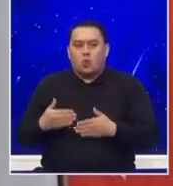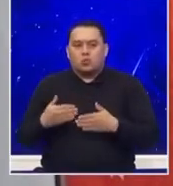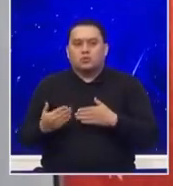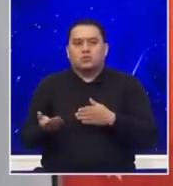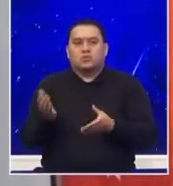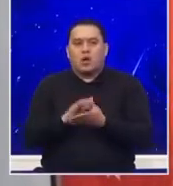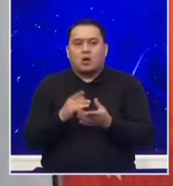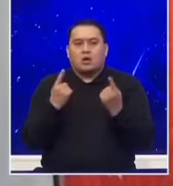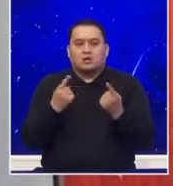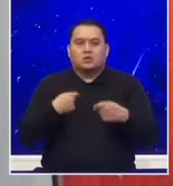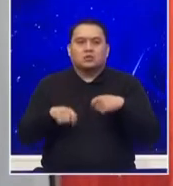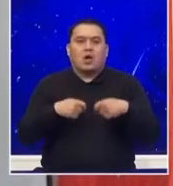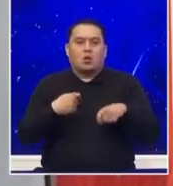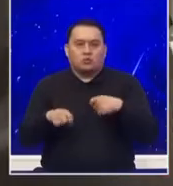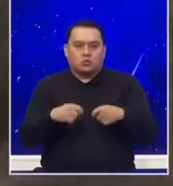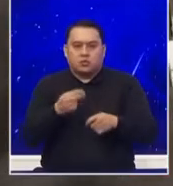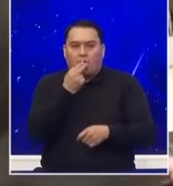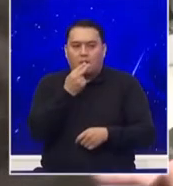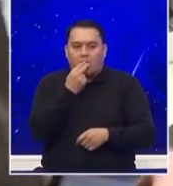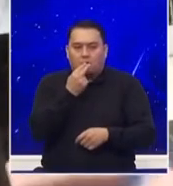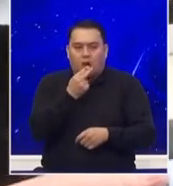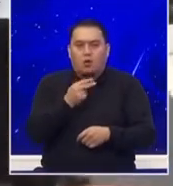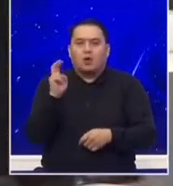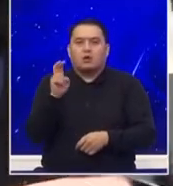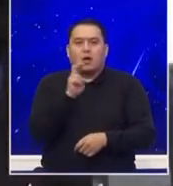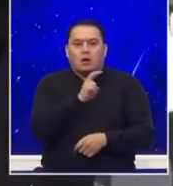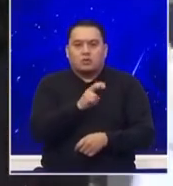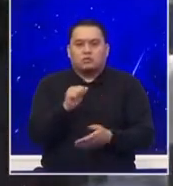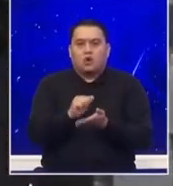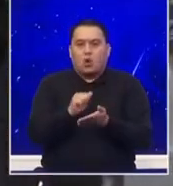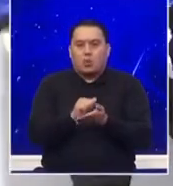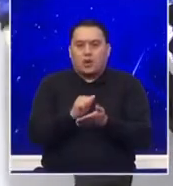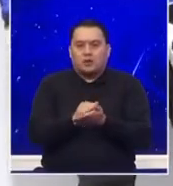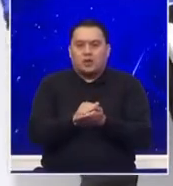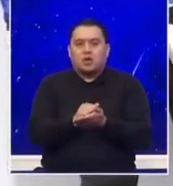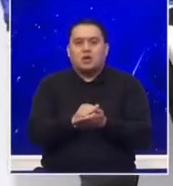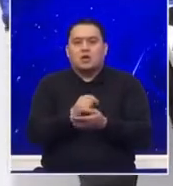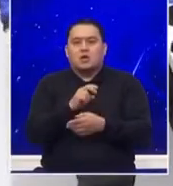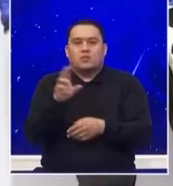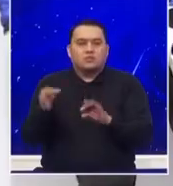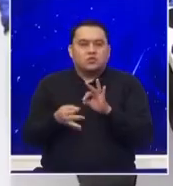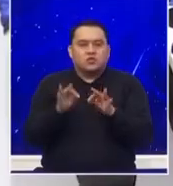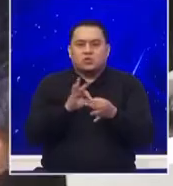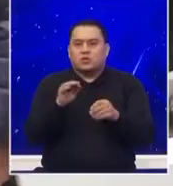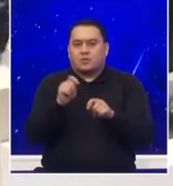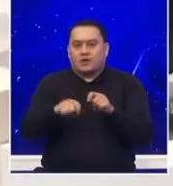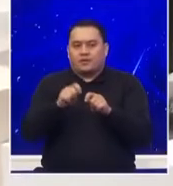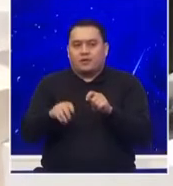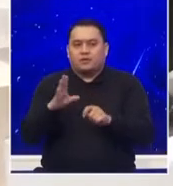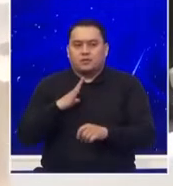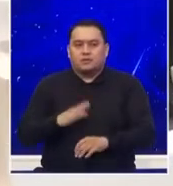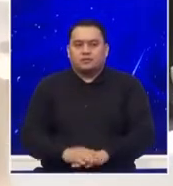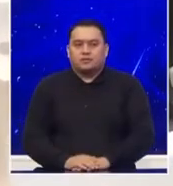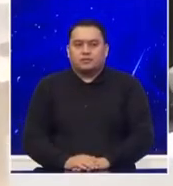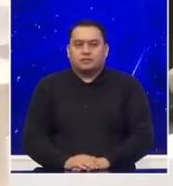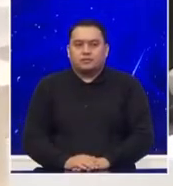шаһардағы ірі-ірі сауда нысандарын, тамақтану нүктелерін аралады. Құжаттағы шектеу шараларды егжей-тегжейлі түсіндірді.